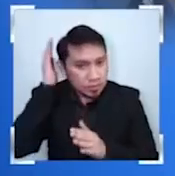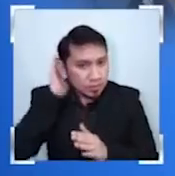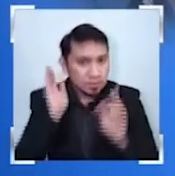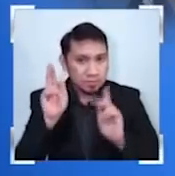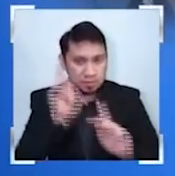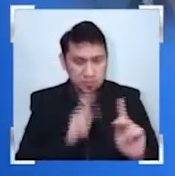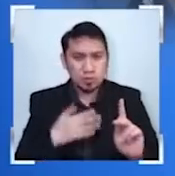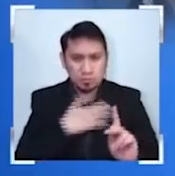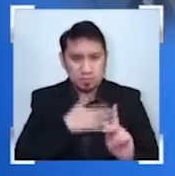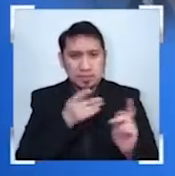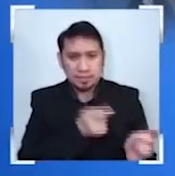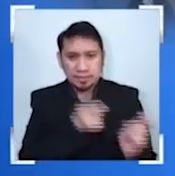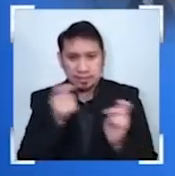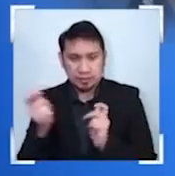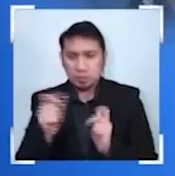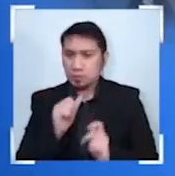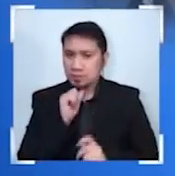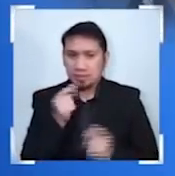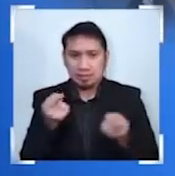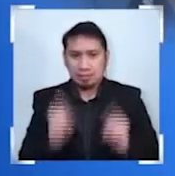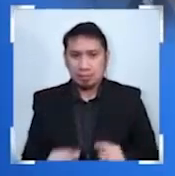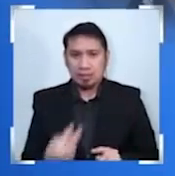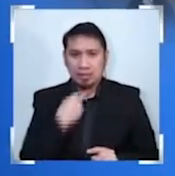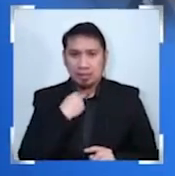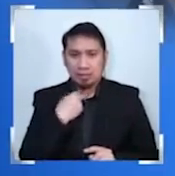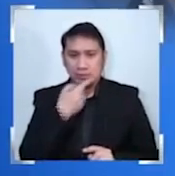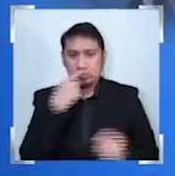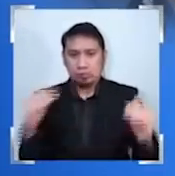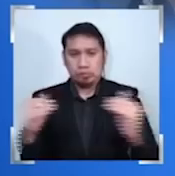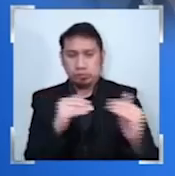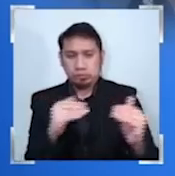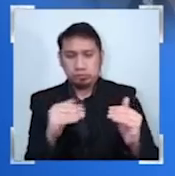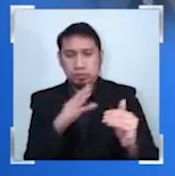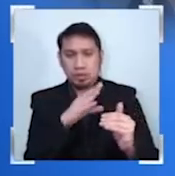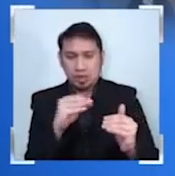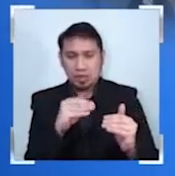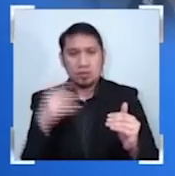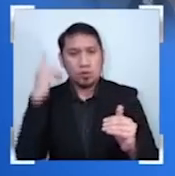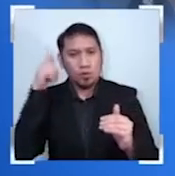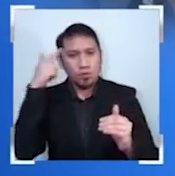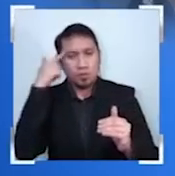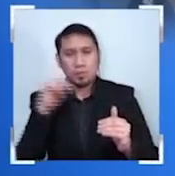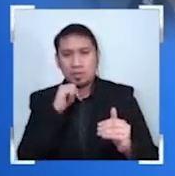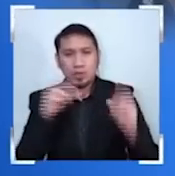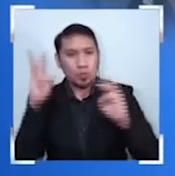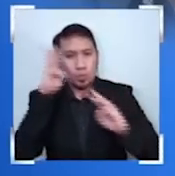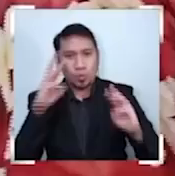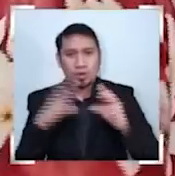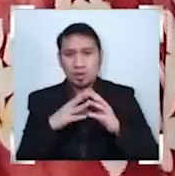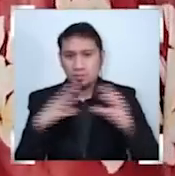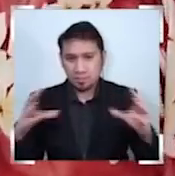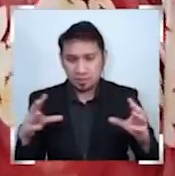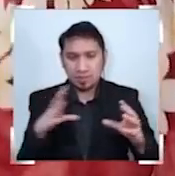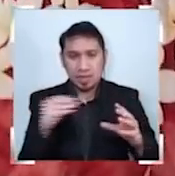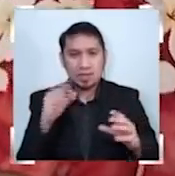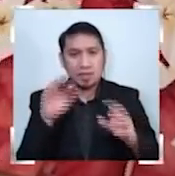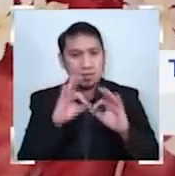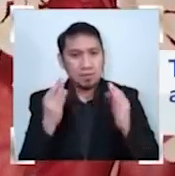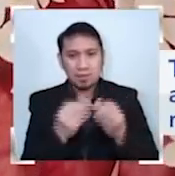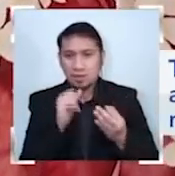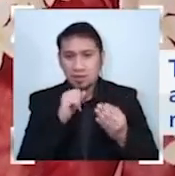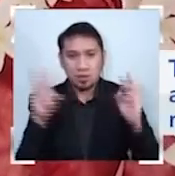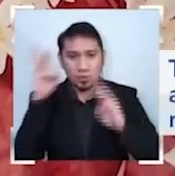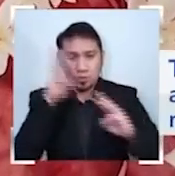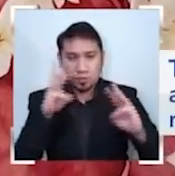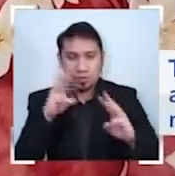para hindi maipit sa nagbabadyang digmaan at mabawasan ang pag-aalala ng ating gobyerno at kanilang mga mahal sa buhay. Wala ring aktibidad